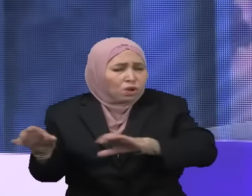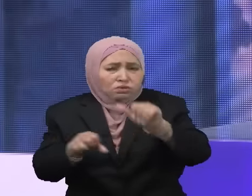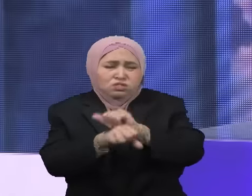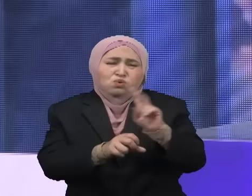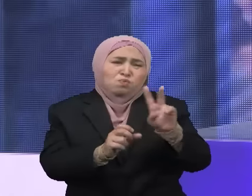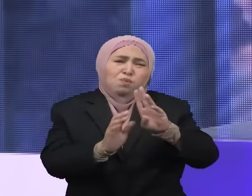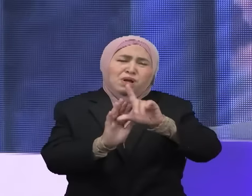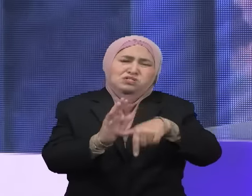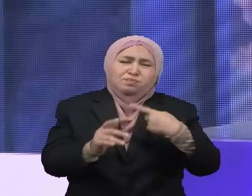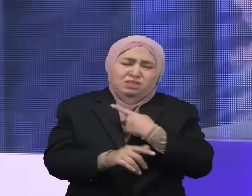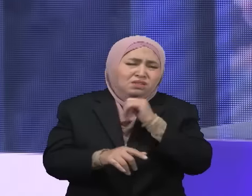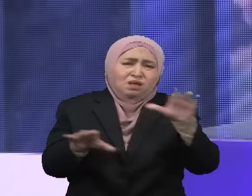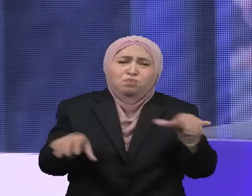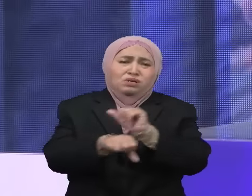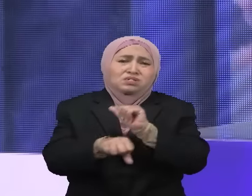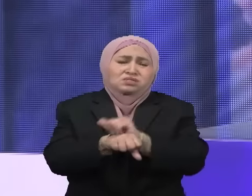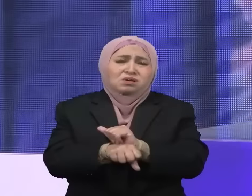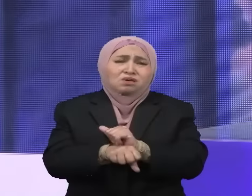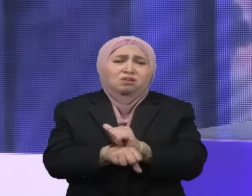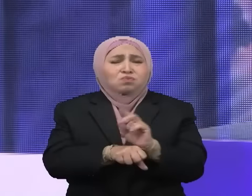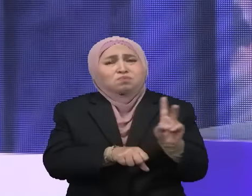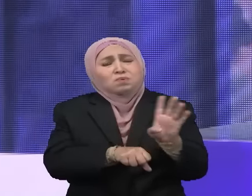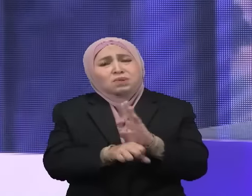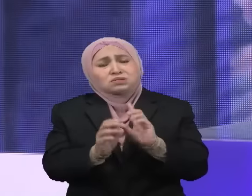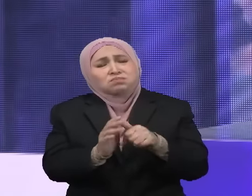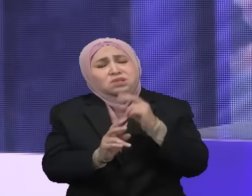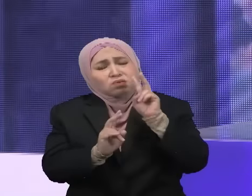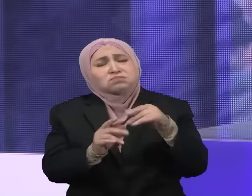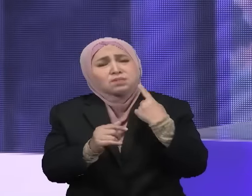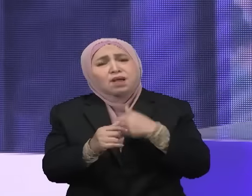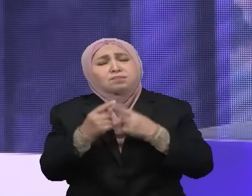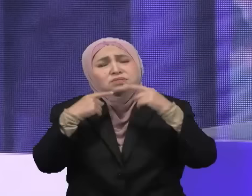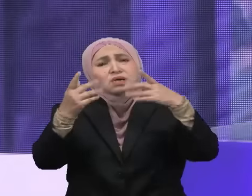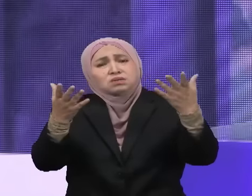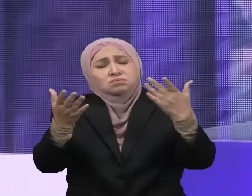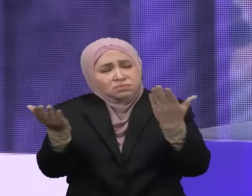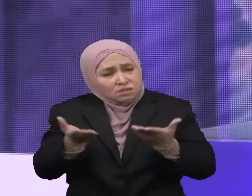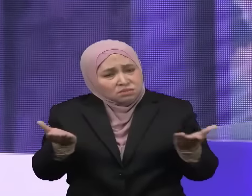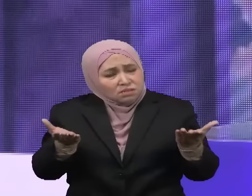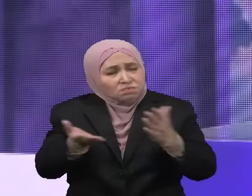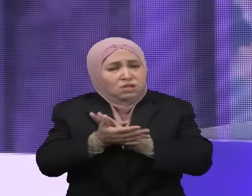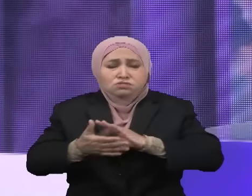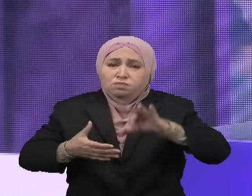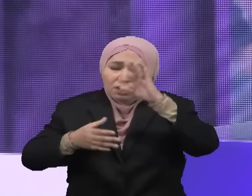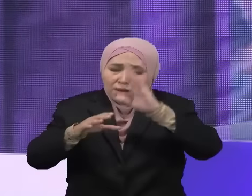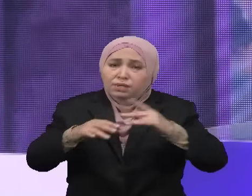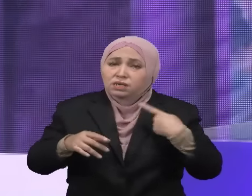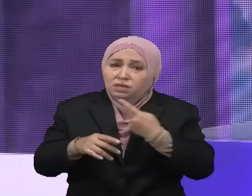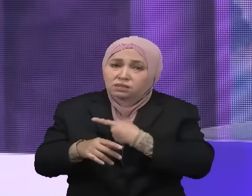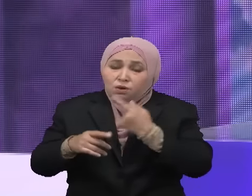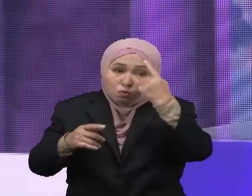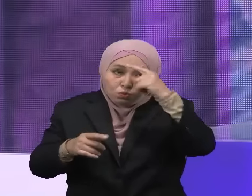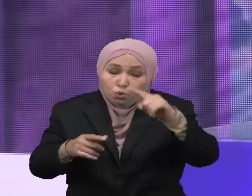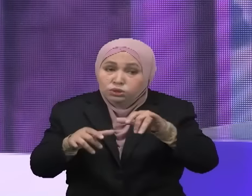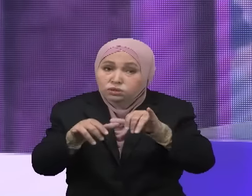24 jam. Kalau kita tak buat kerja 24 jam, kita tengok siapakah yang berjaya. Jadi di sini sebagai semangat kepada kita